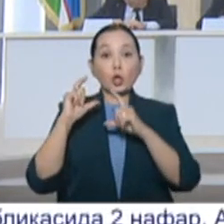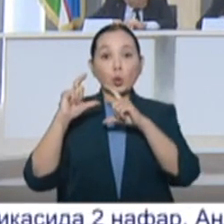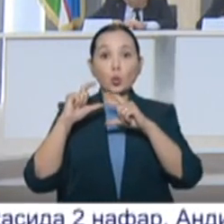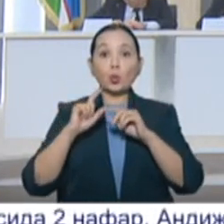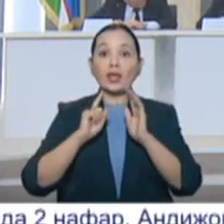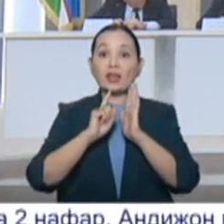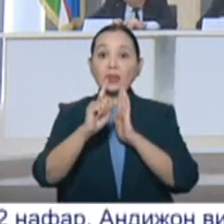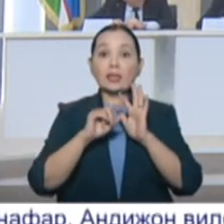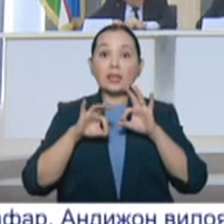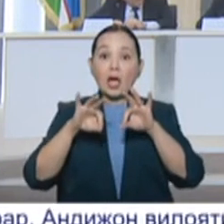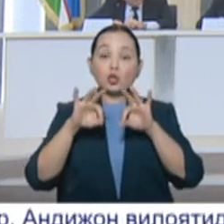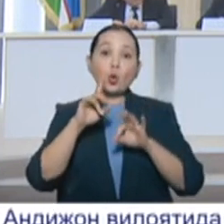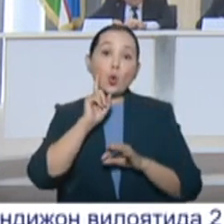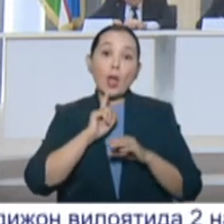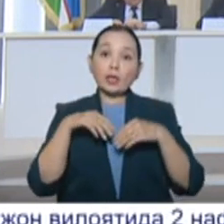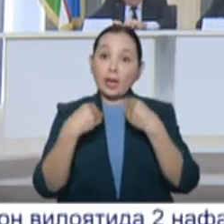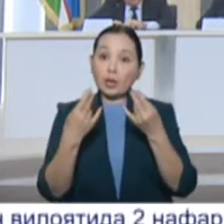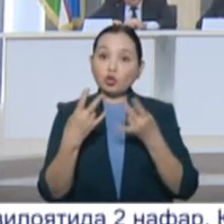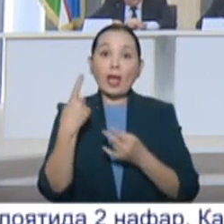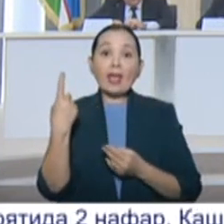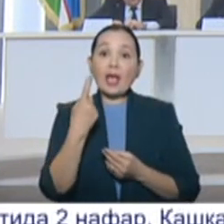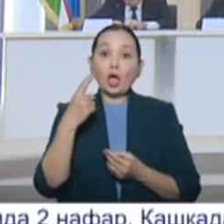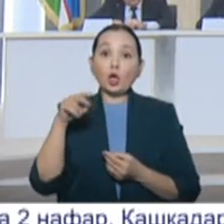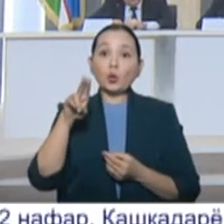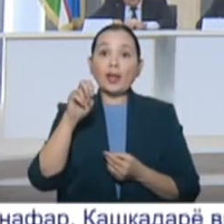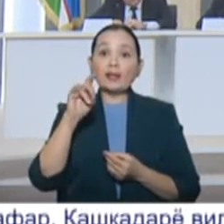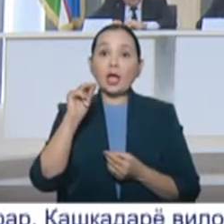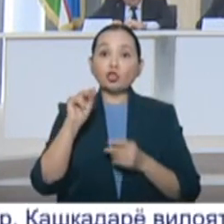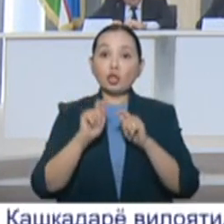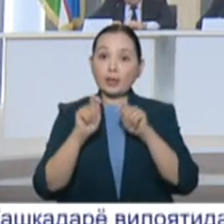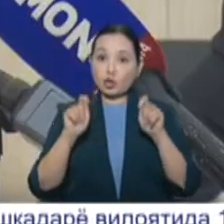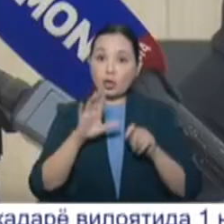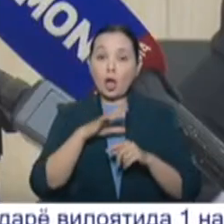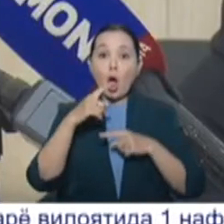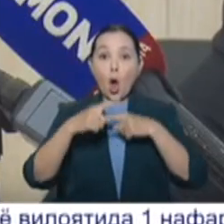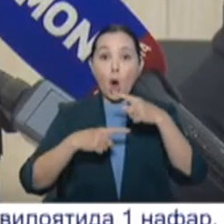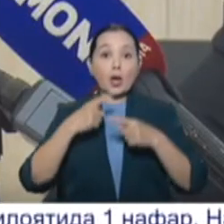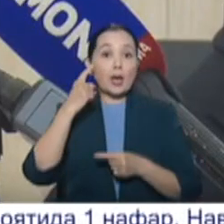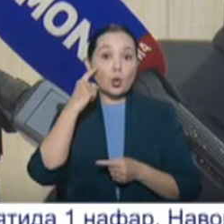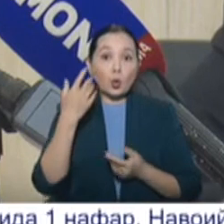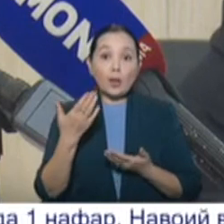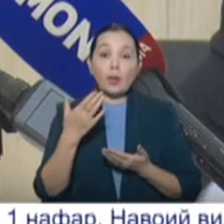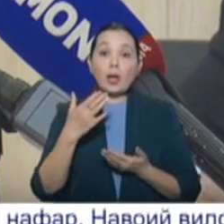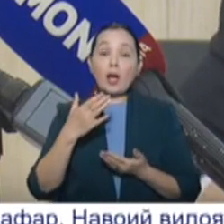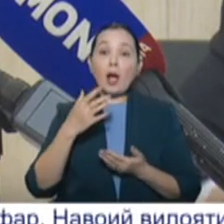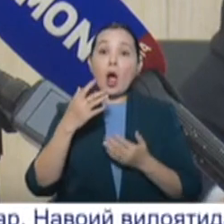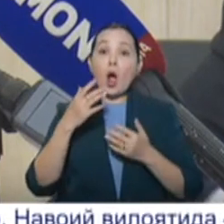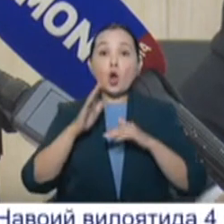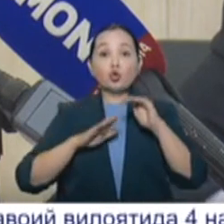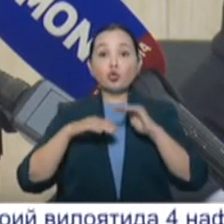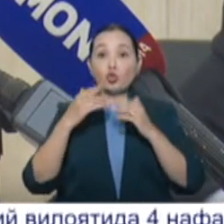tashuvchi iste'molchilar uchun qulaylikni yaratish uchun mana yagona darcha tashkil qilingan. Yagona darcha orqali o'ylaymanki, ruchno mexanizmdan